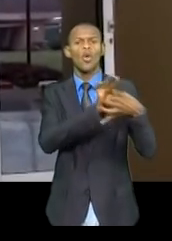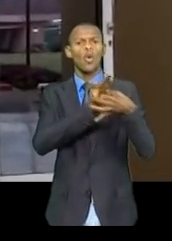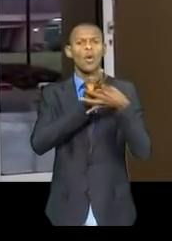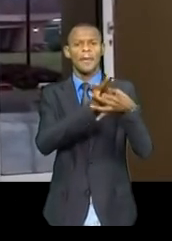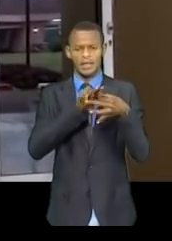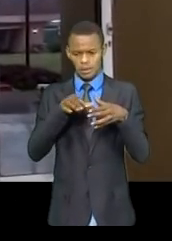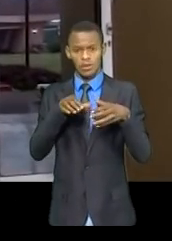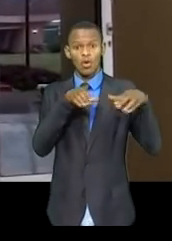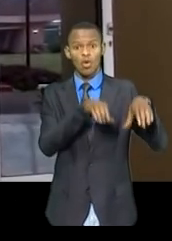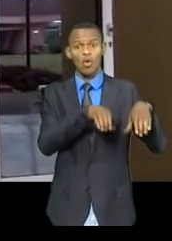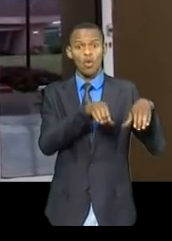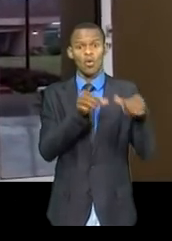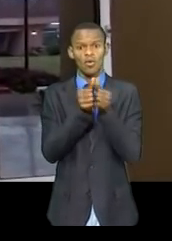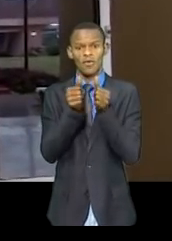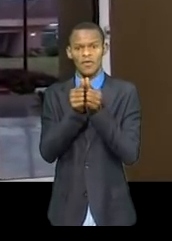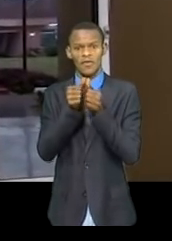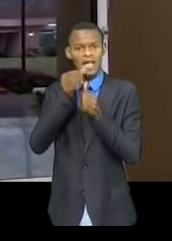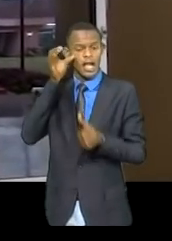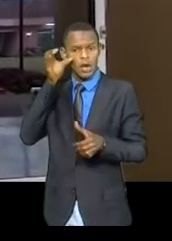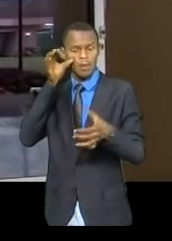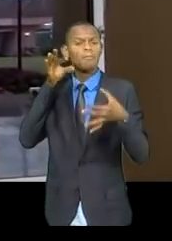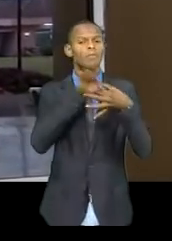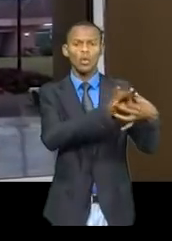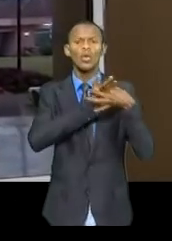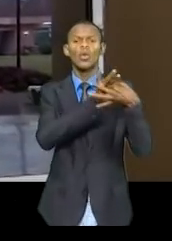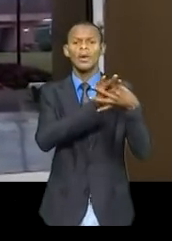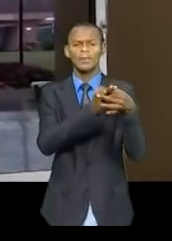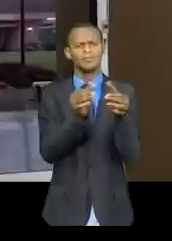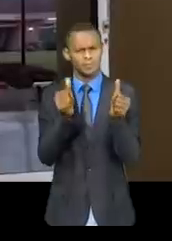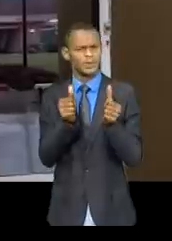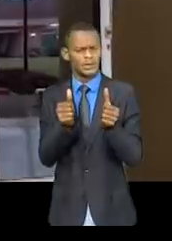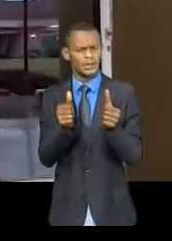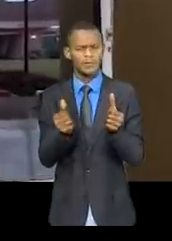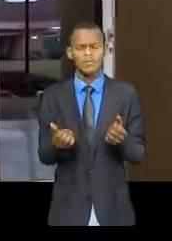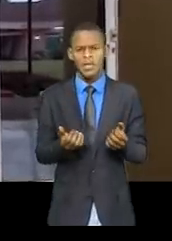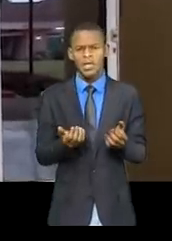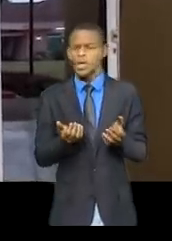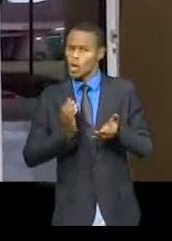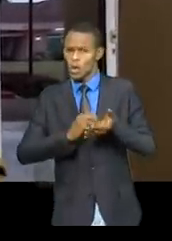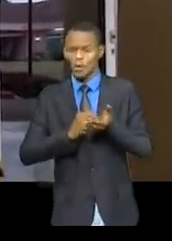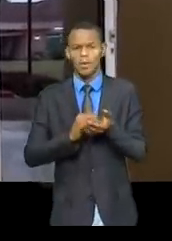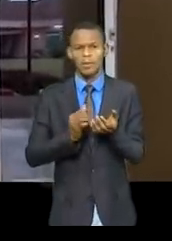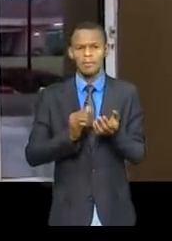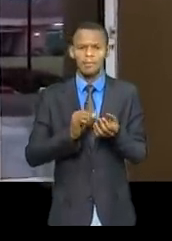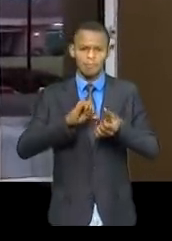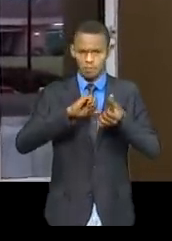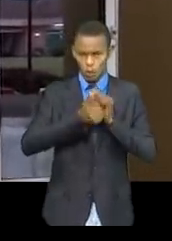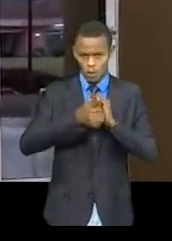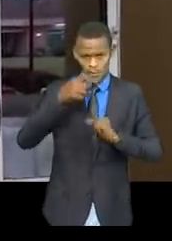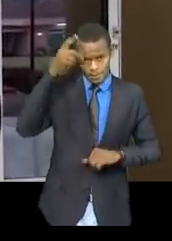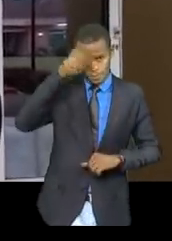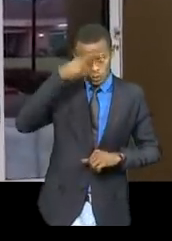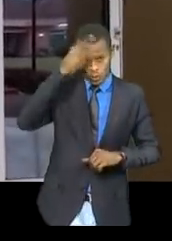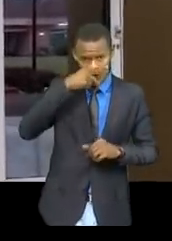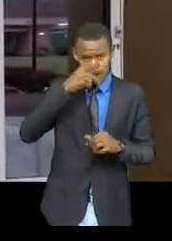approfondir notre relation coopérative mutuelle au niveau de politique et économique et